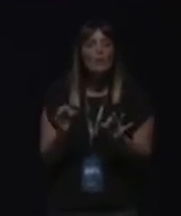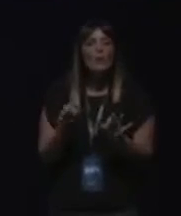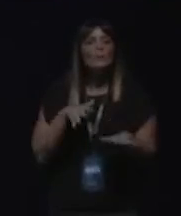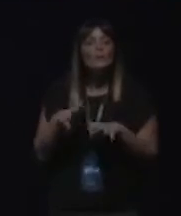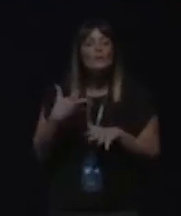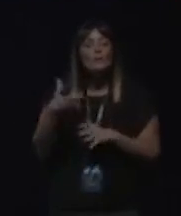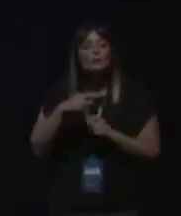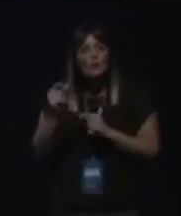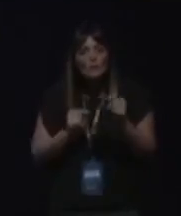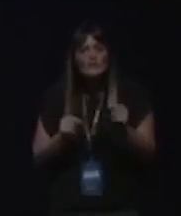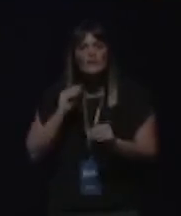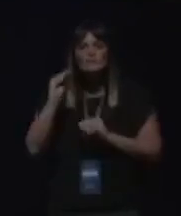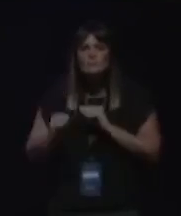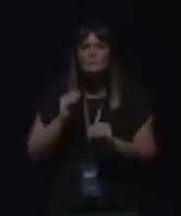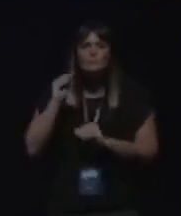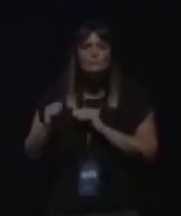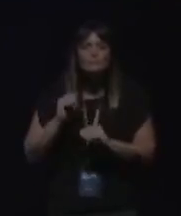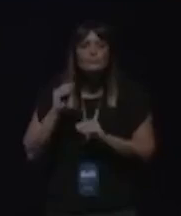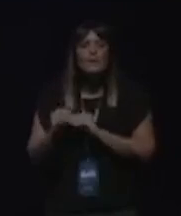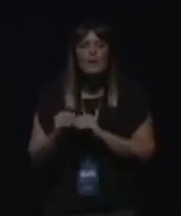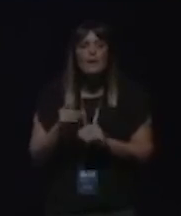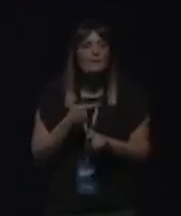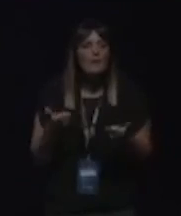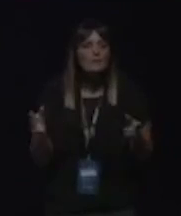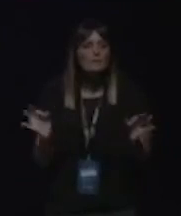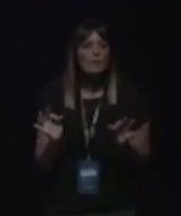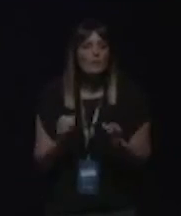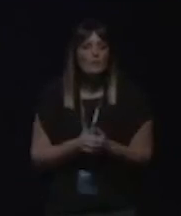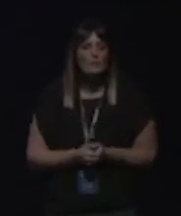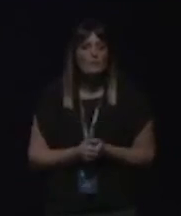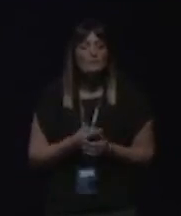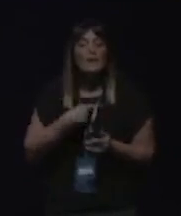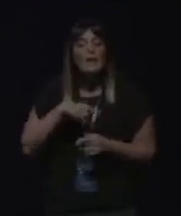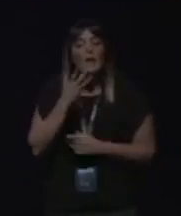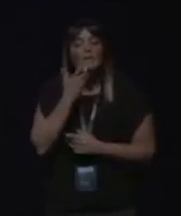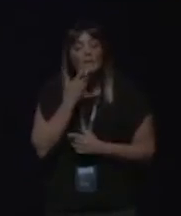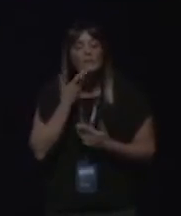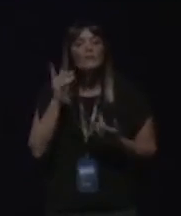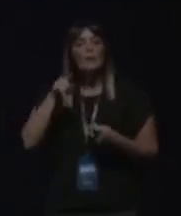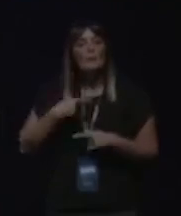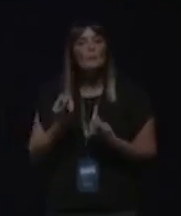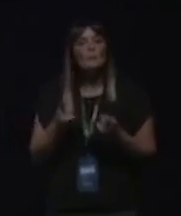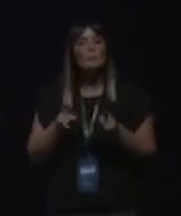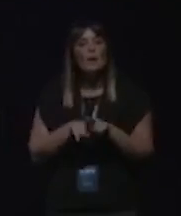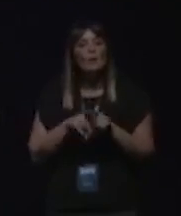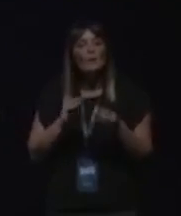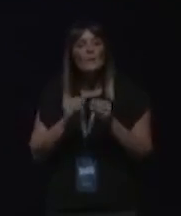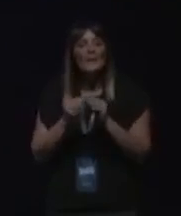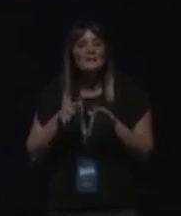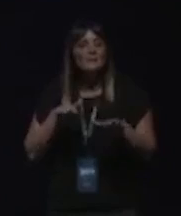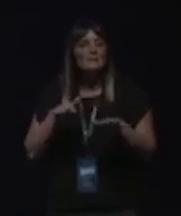movimento lo chieda con forza. Non solo, ma pensiamo anche di poter adottare un meccanismo analogo per quanto